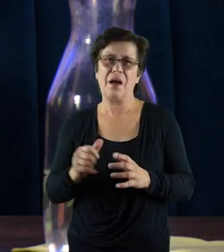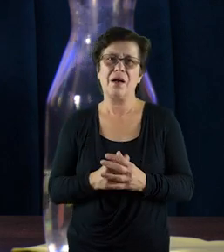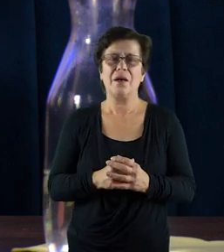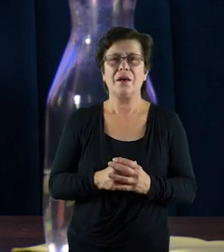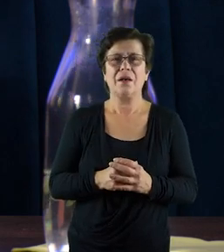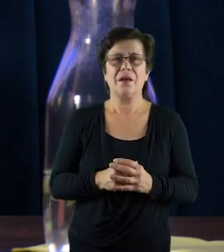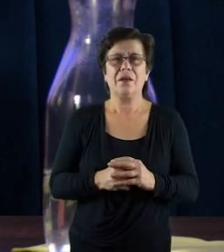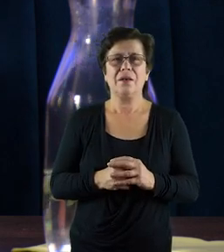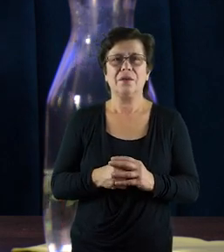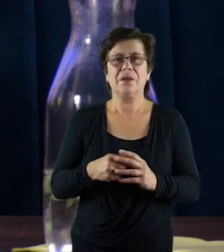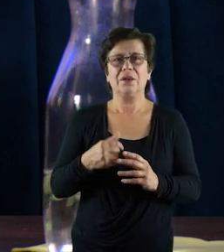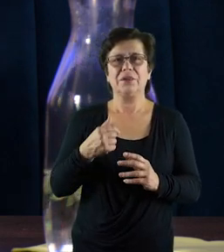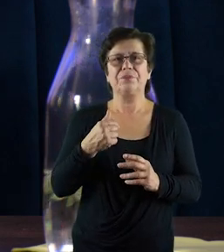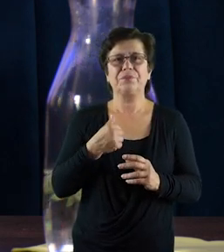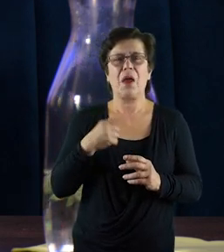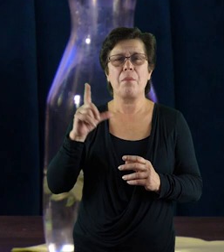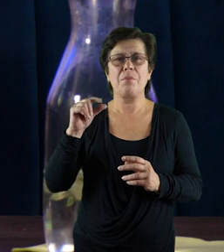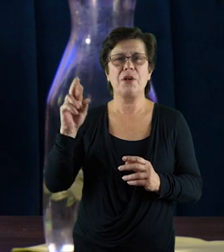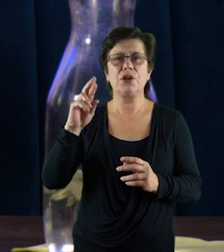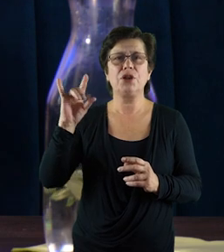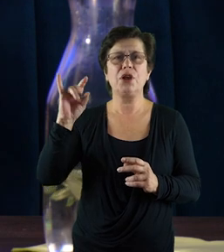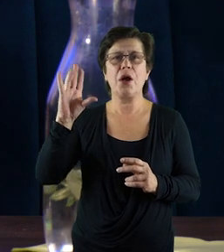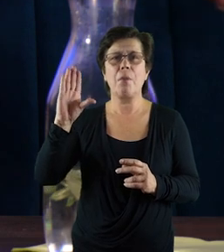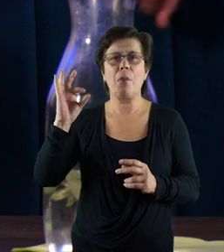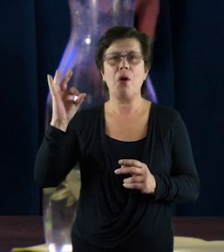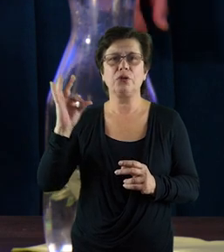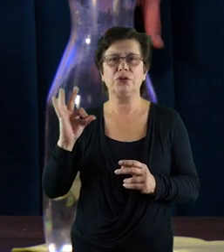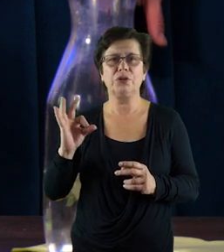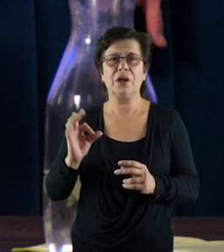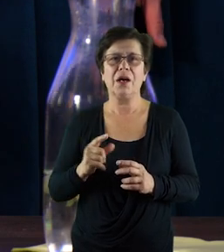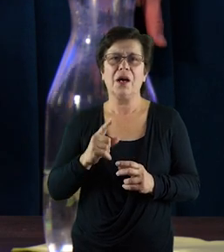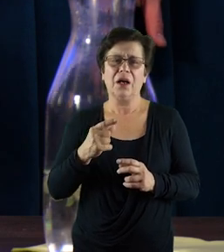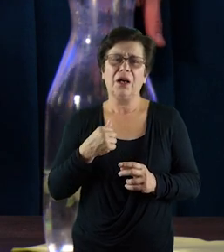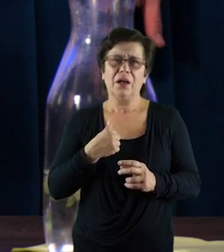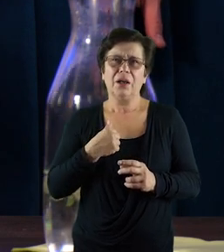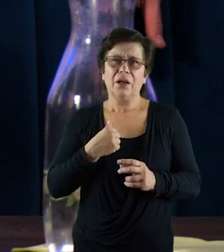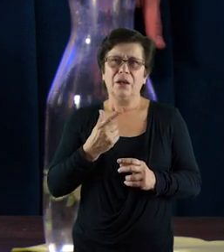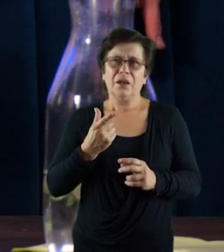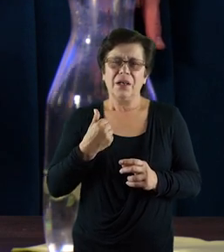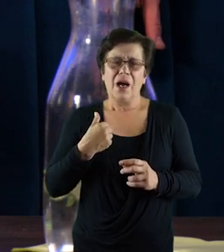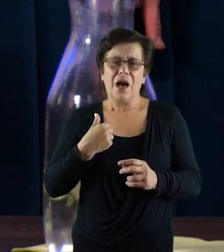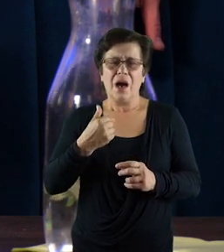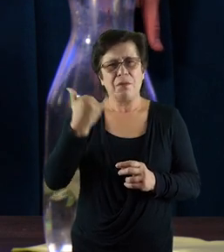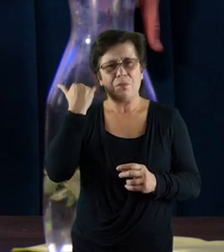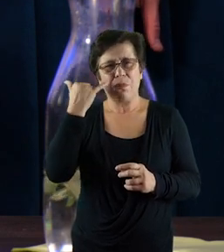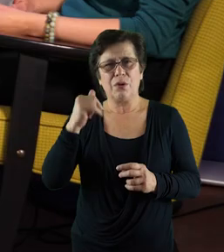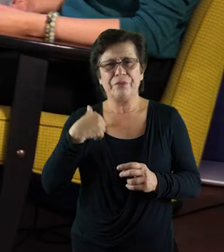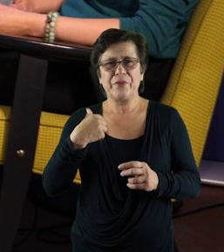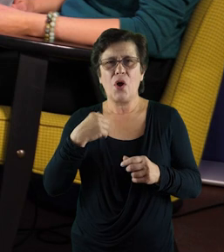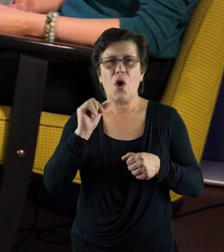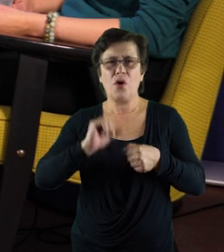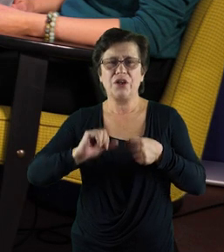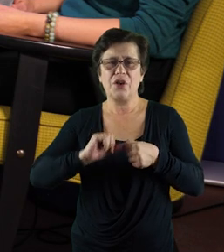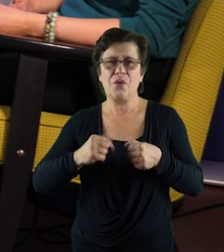On stwierdził, że rzeczywiście niesłusznie tego Kasprowicza ocenił i sam troszkę później zaczął więcej tej